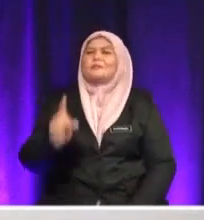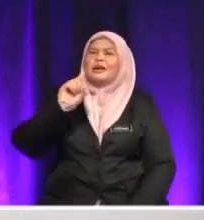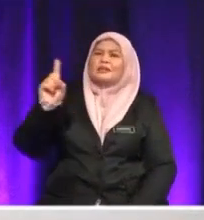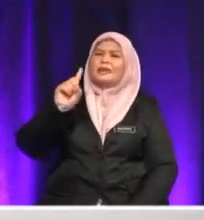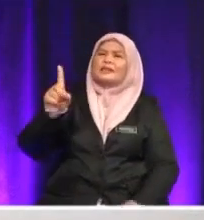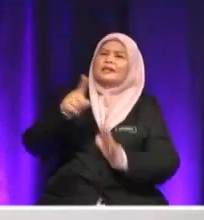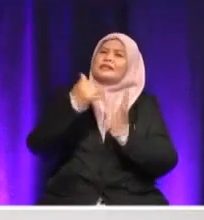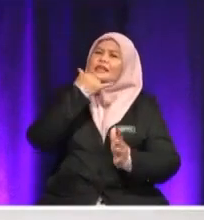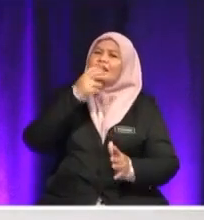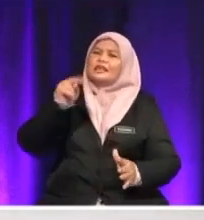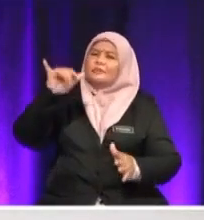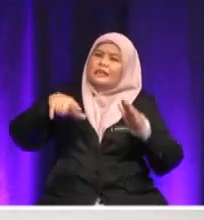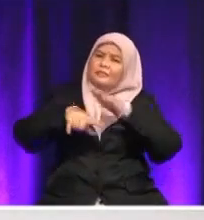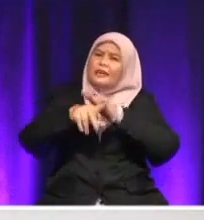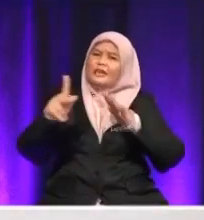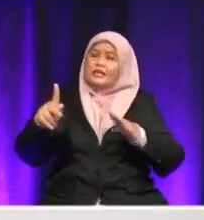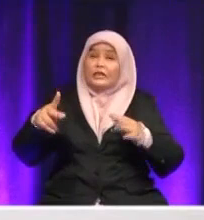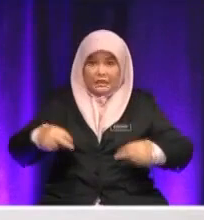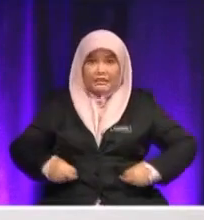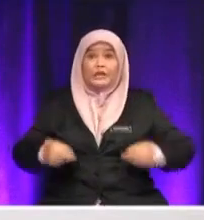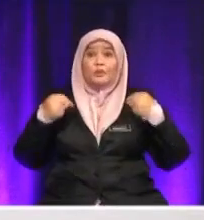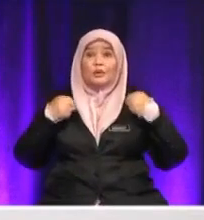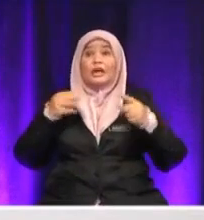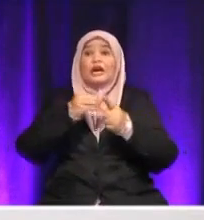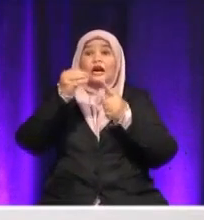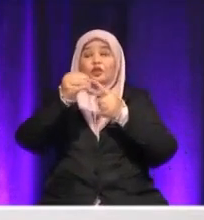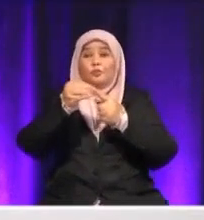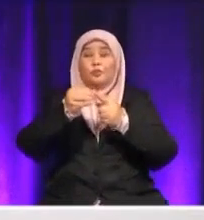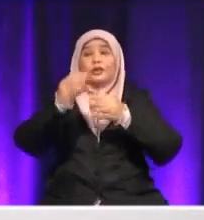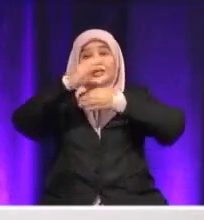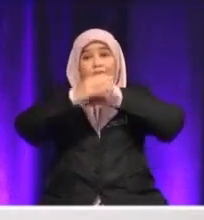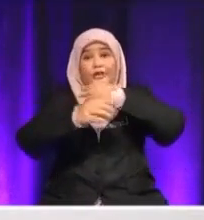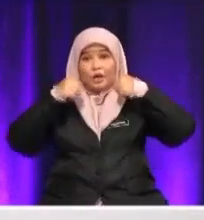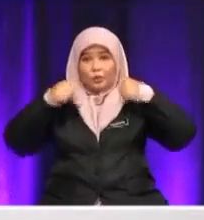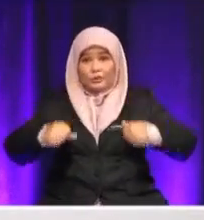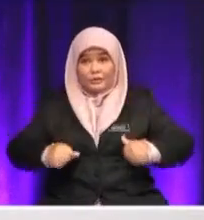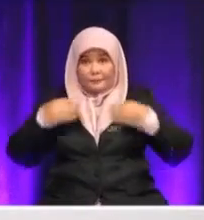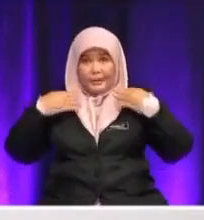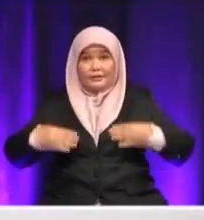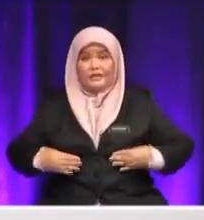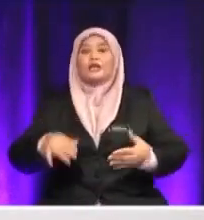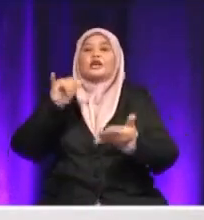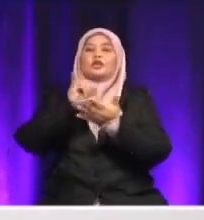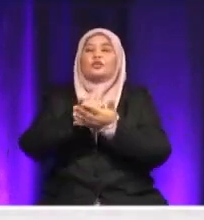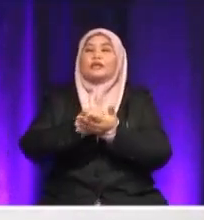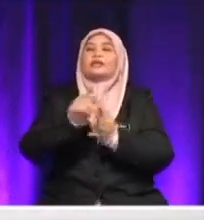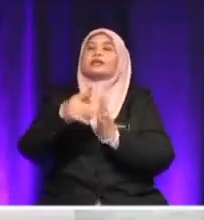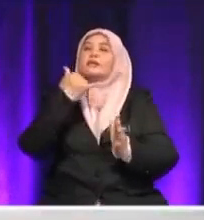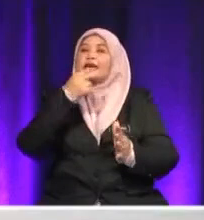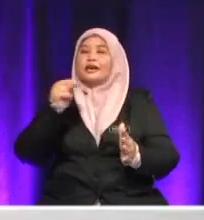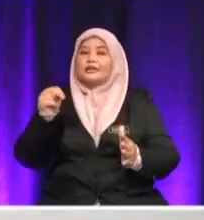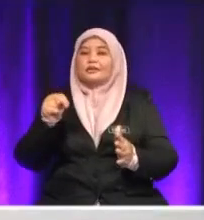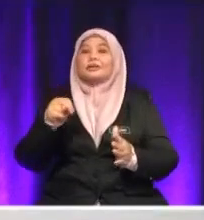mana-mana kesalahan yang melibatkan nyawa ataupun kecederaan anggota badan, maka itu ialah kesalahan di